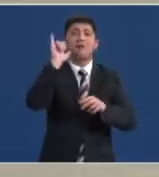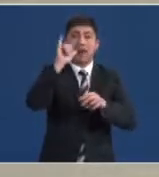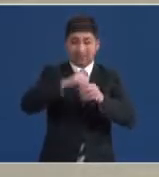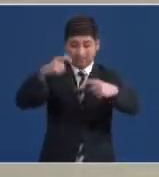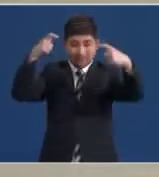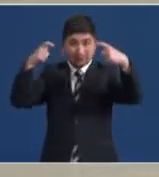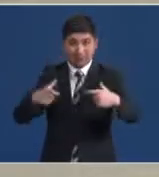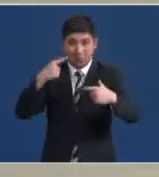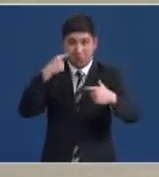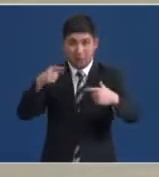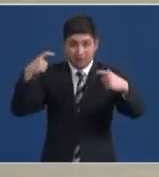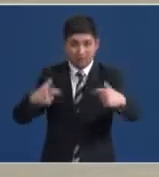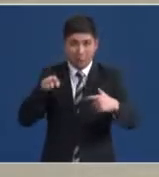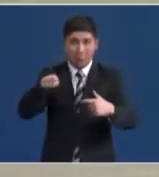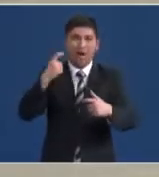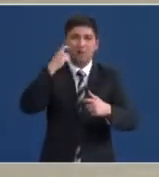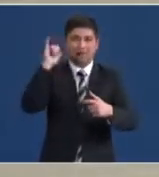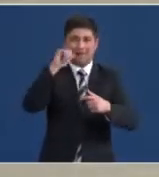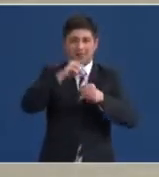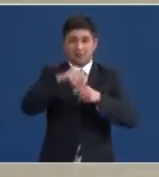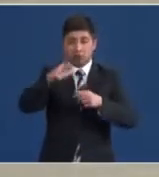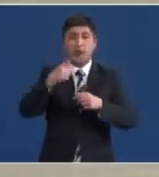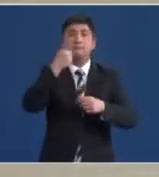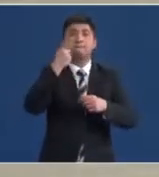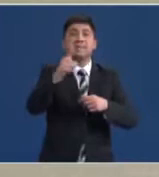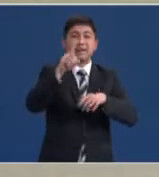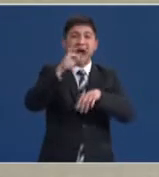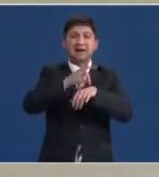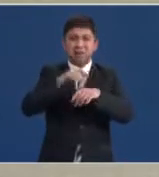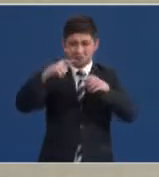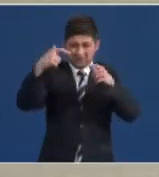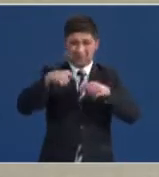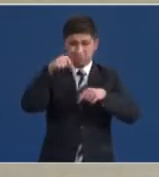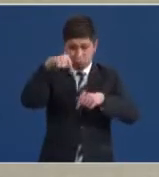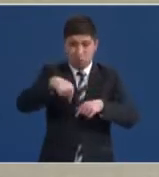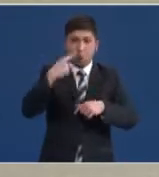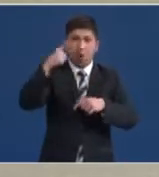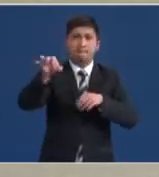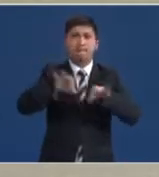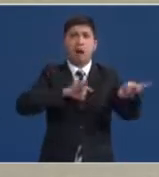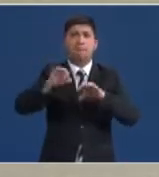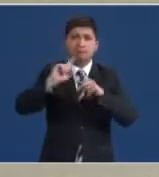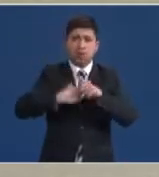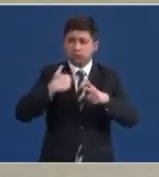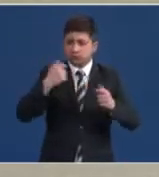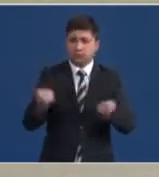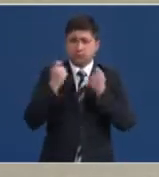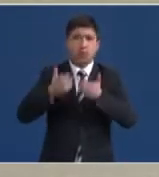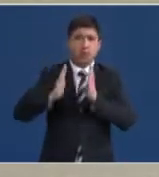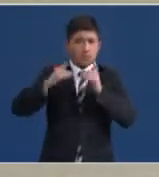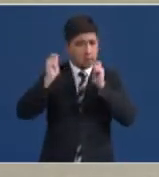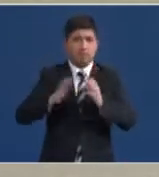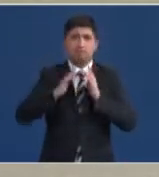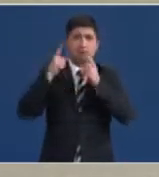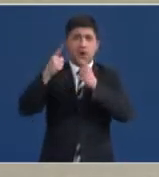alanını İyi ki bin hastanelik orada şu anda bir plan proje çalışması hızla